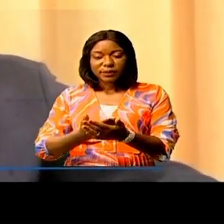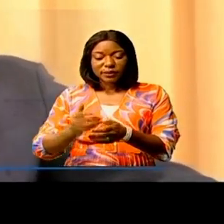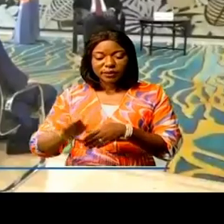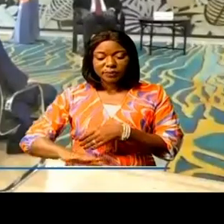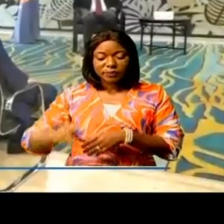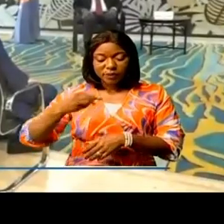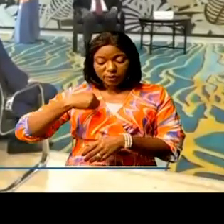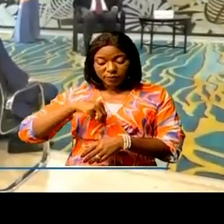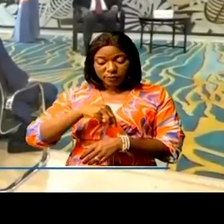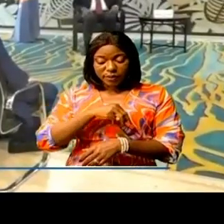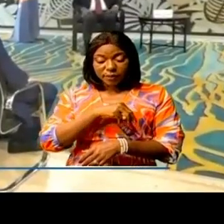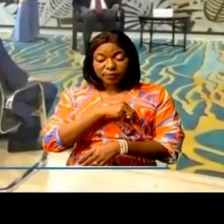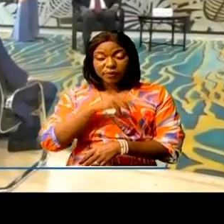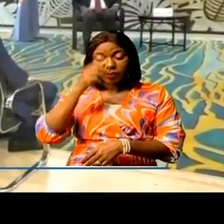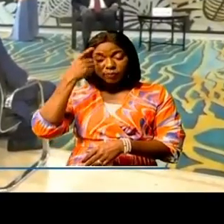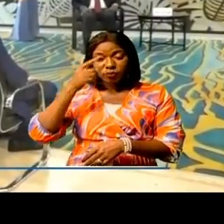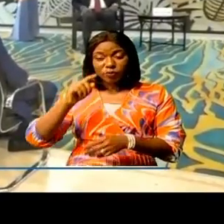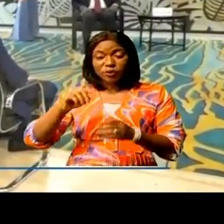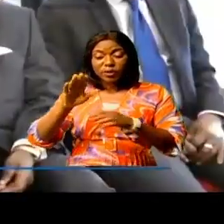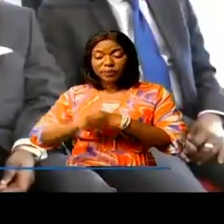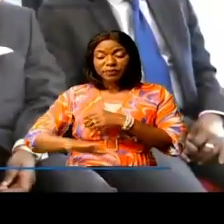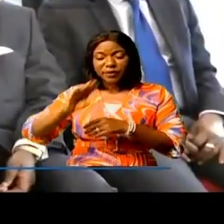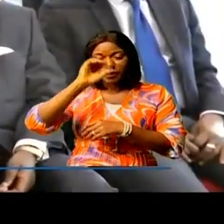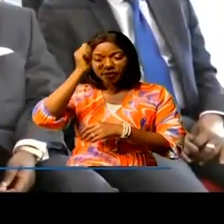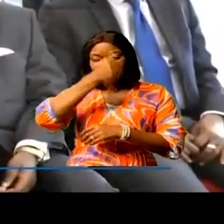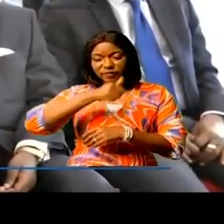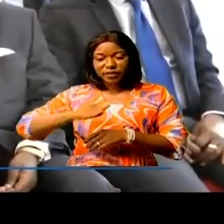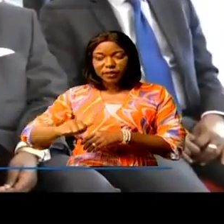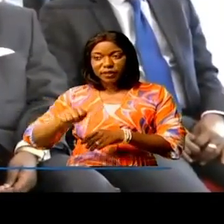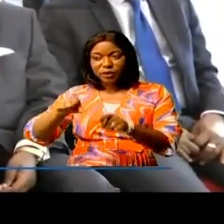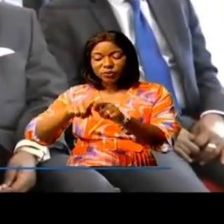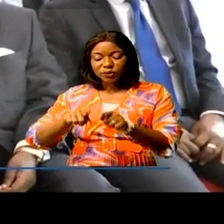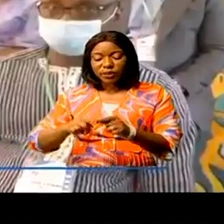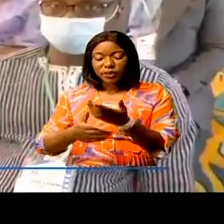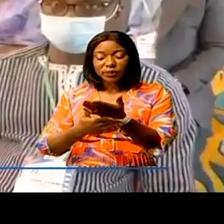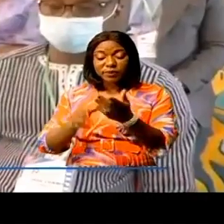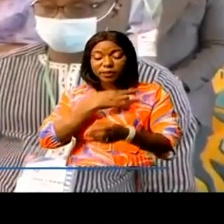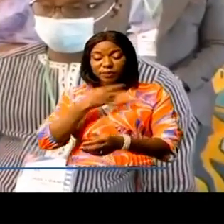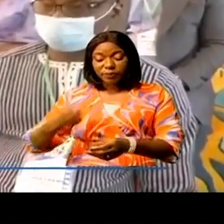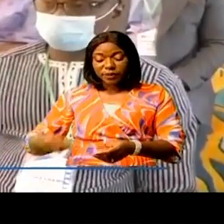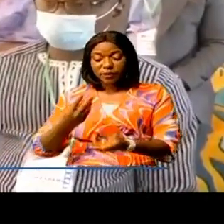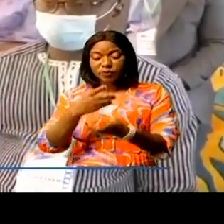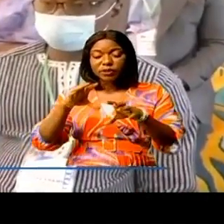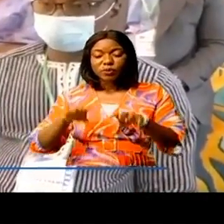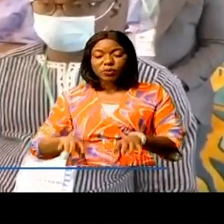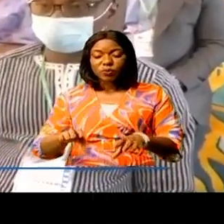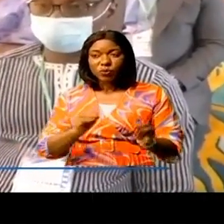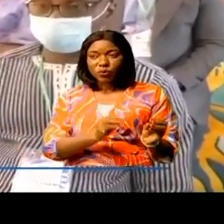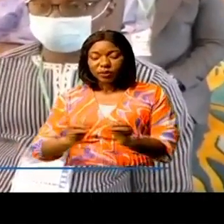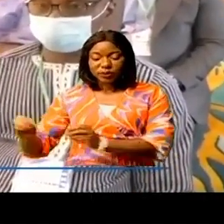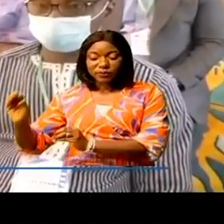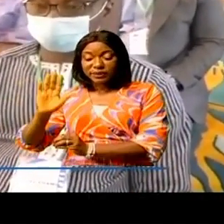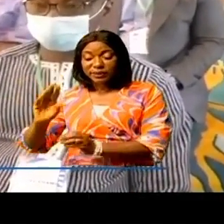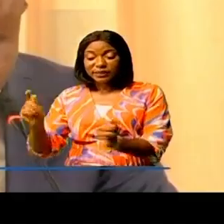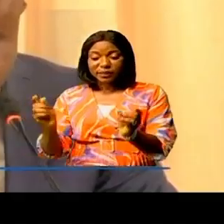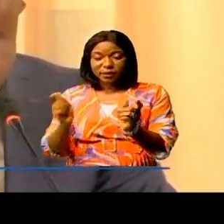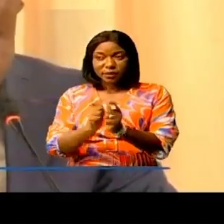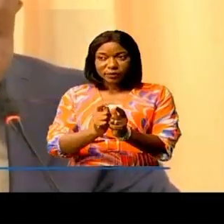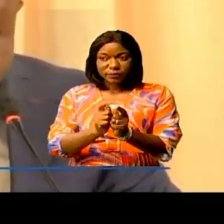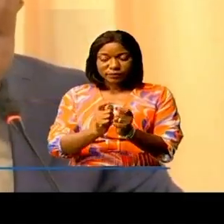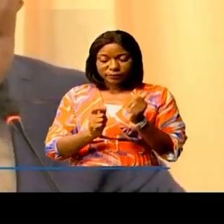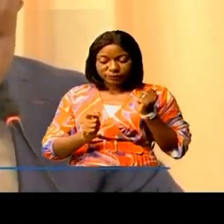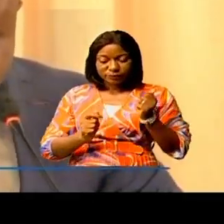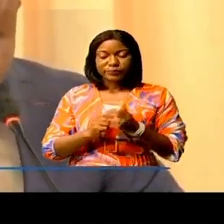membres du CAMES pour l'avis favorable à la demande de la République démocratique du Congo d'organiser cette rencontre. Telle une